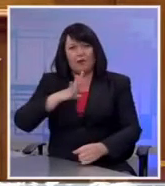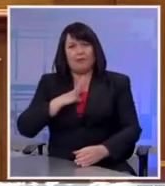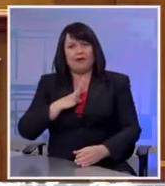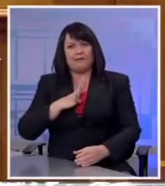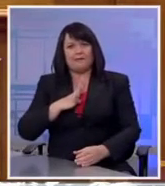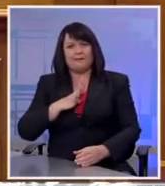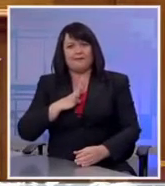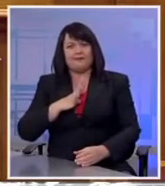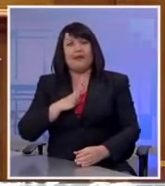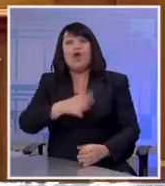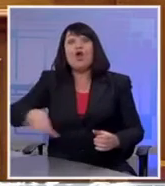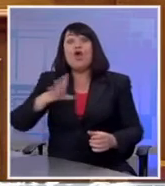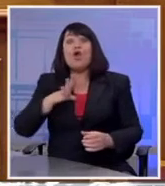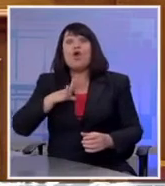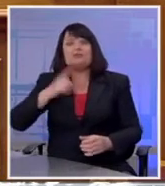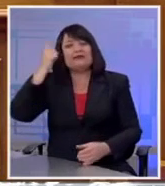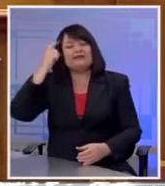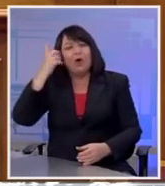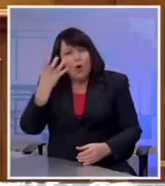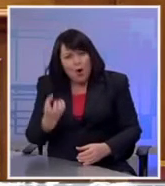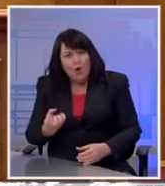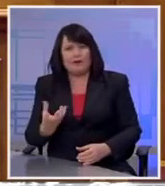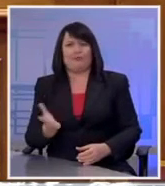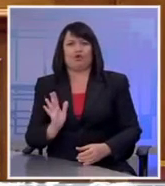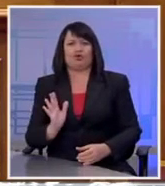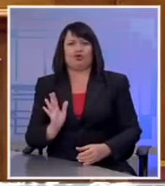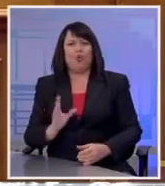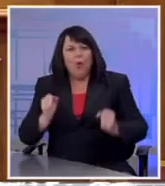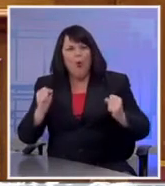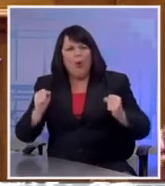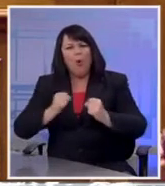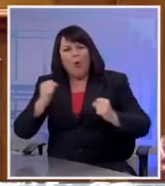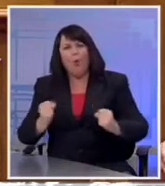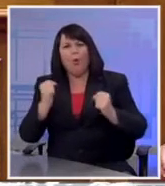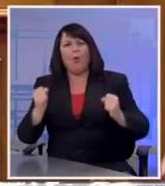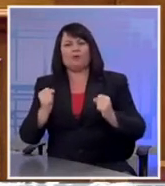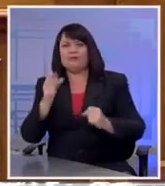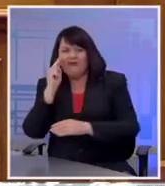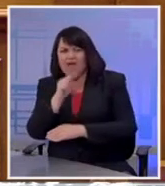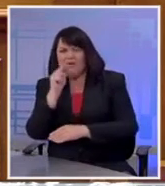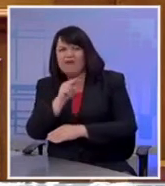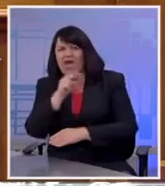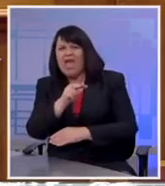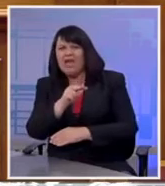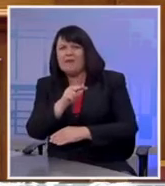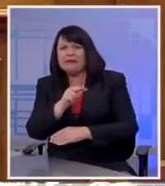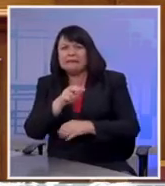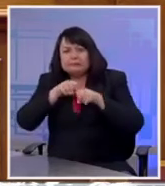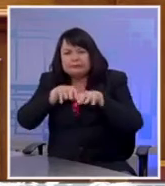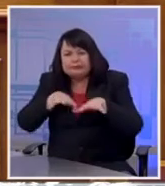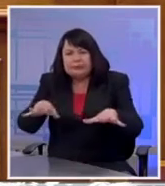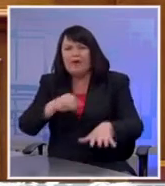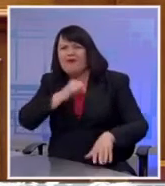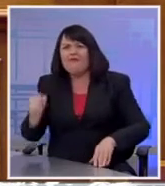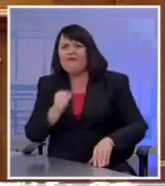Δεν είναι πια ο κόσμος ανώριμος όπως παλαιότερα ήταν και φανατιζόταν. Ο κόσμος σας βλέπει που πάτε να τον φανατίσετε και